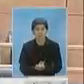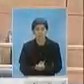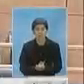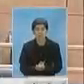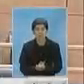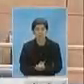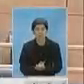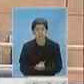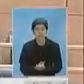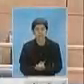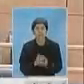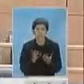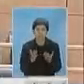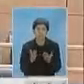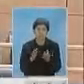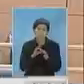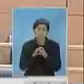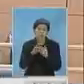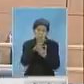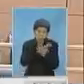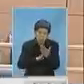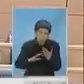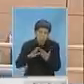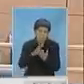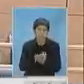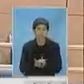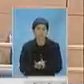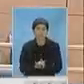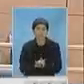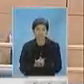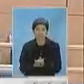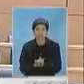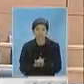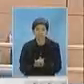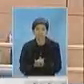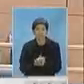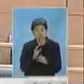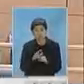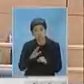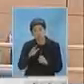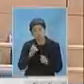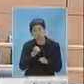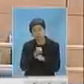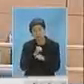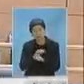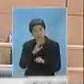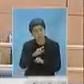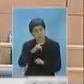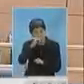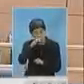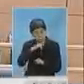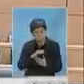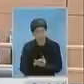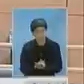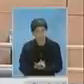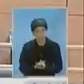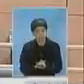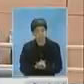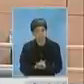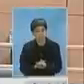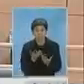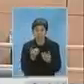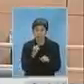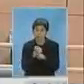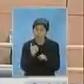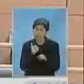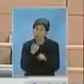ทีนี่จึงเป็นเรื่องประเทศครับนี่จึงเป็นเรื่องบ้านเรื่องเมืองท่าน